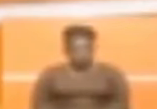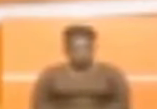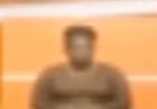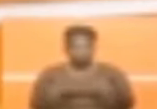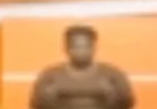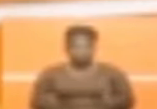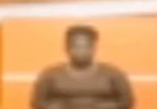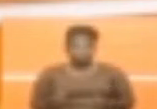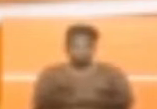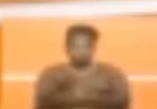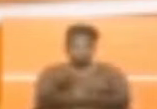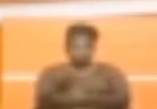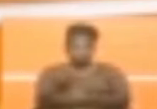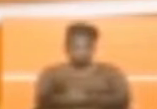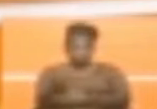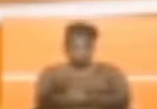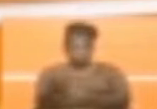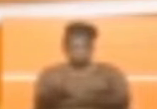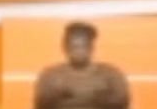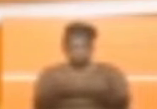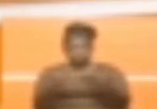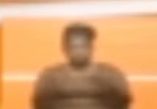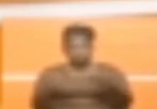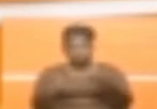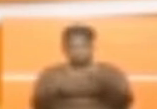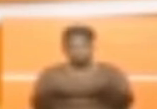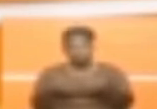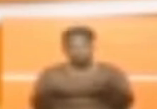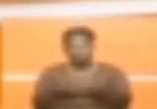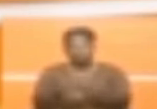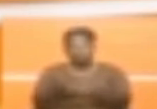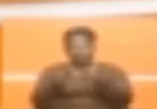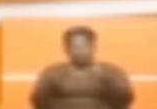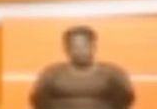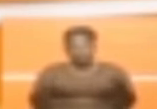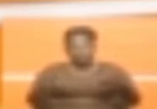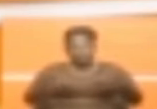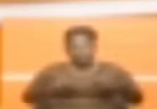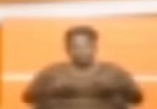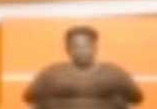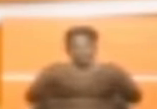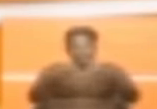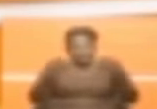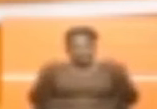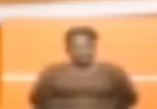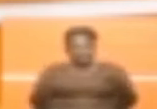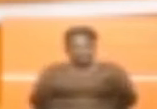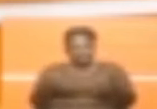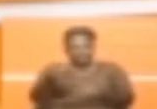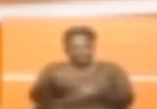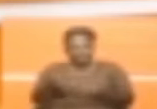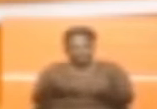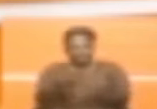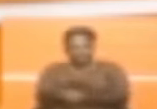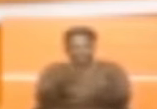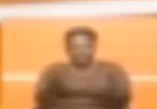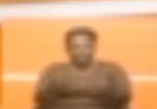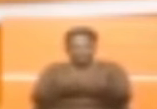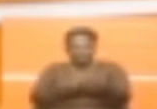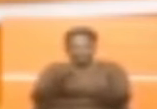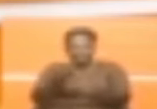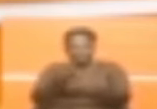Abulijao tuba tukulozako agona malamanyi kitugenda okutusaako mbujivu tandisi na Garland Road aso waganyine yali ompangisawe yalemera mu